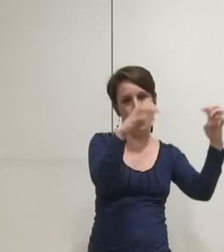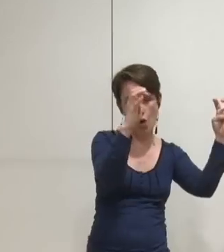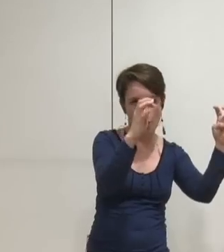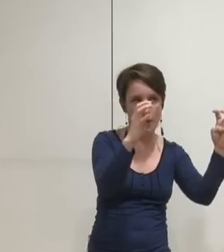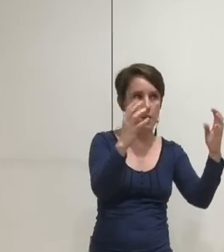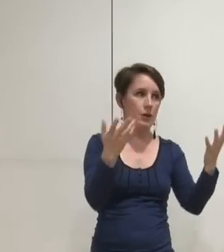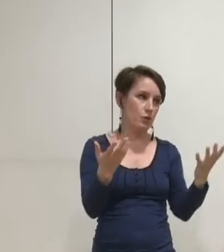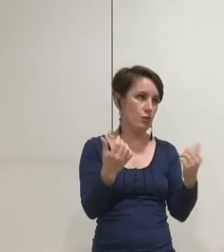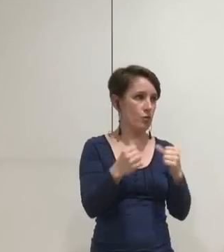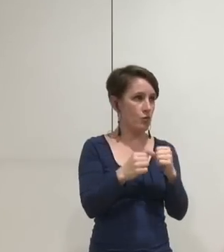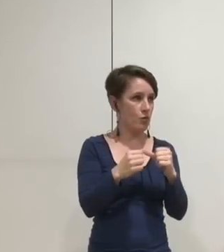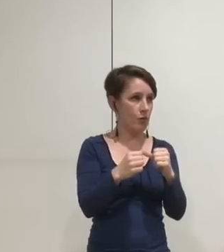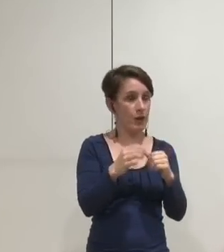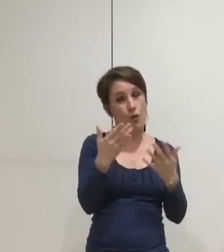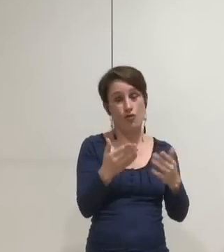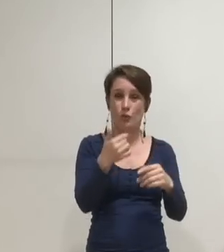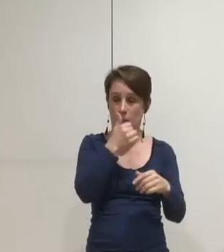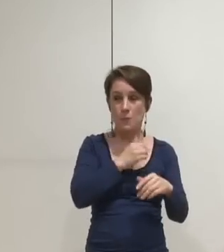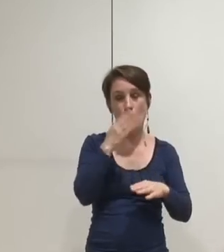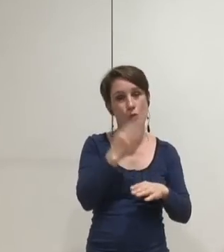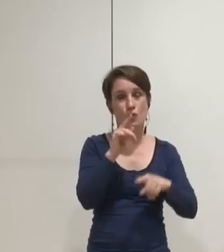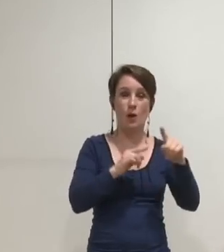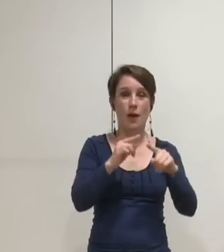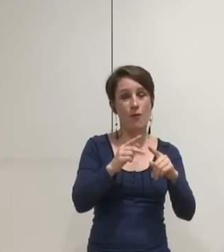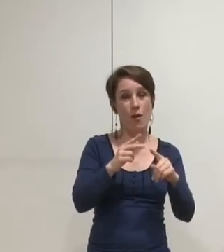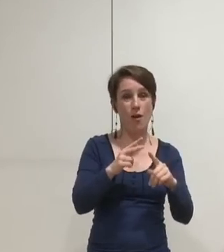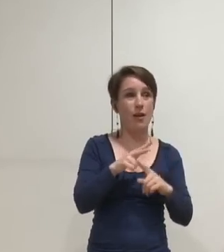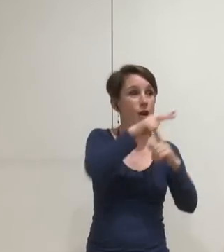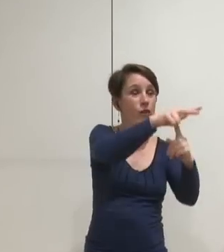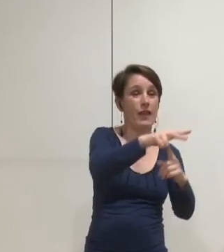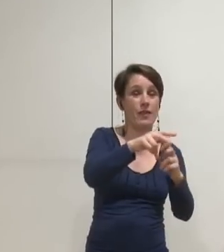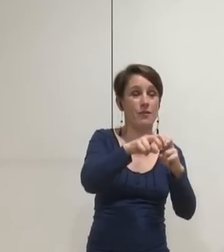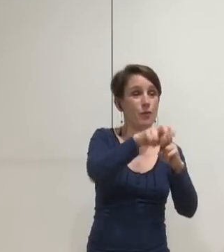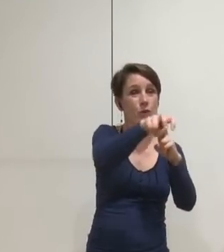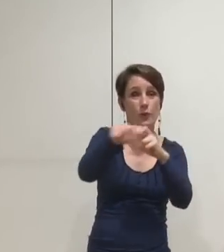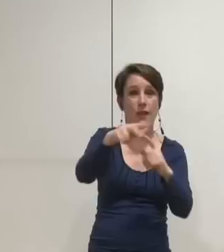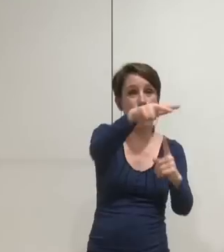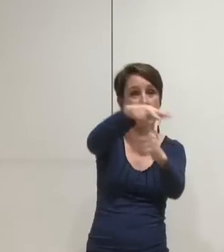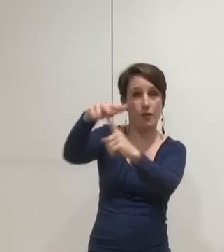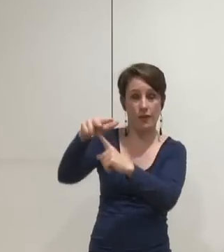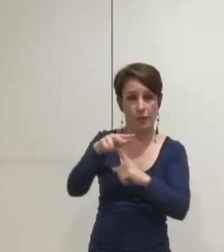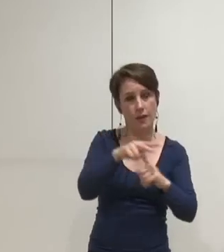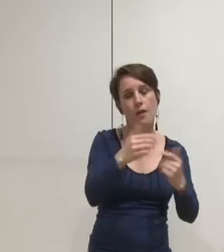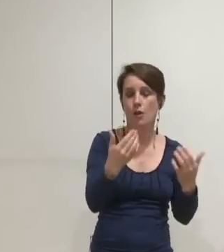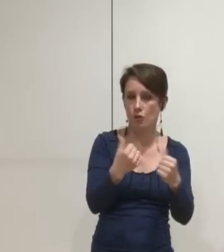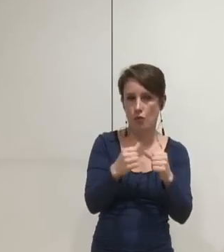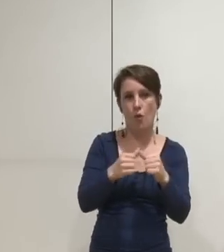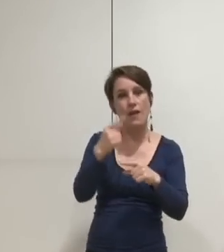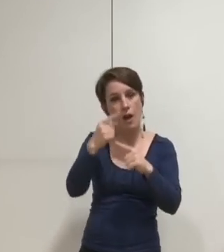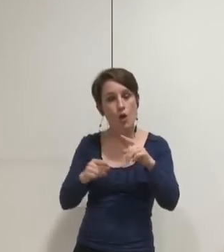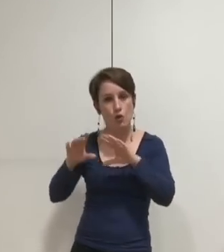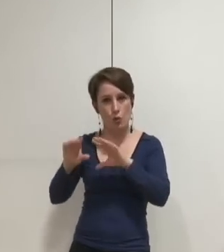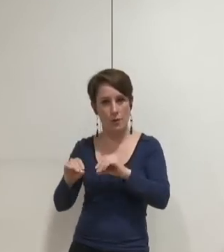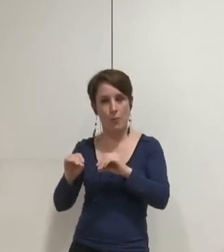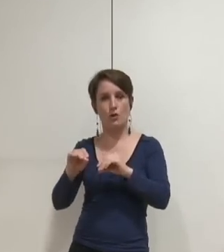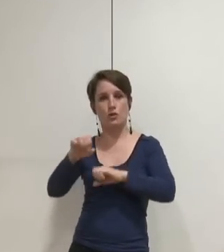déconcentrés si je puis dire donc on propose le redéploiement d'un demi-post d'animateur du PDA pour aller à la rencontre de nos